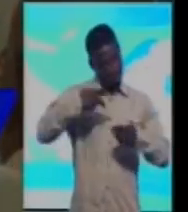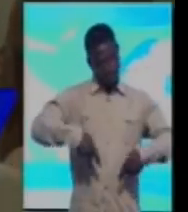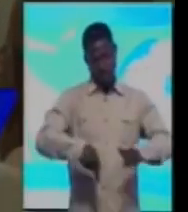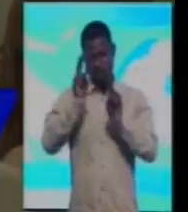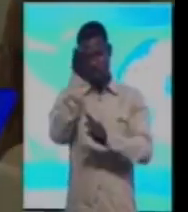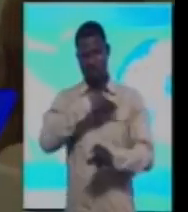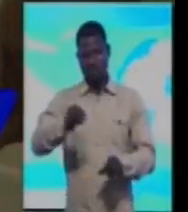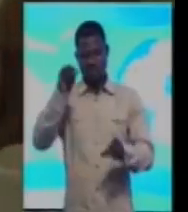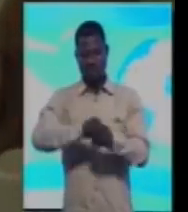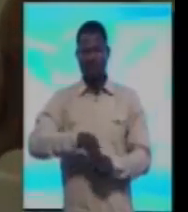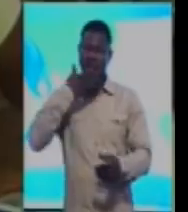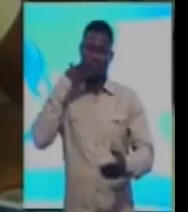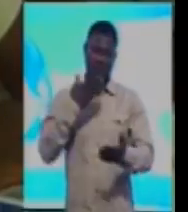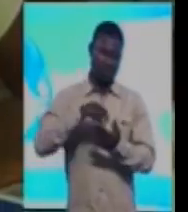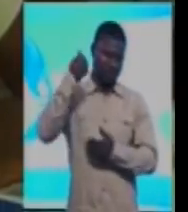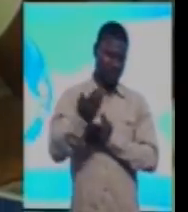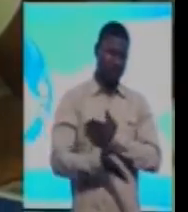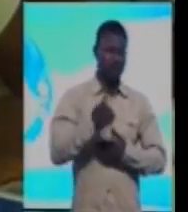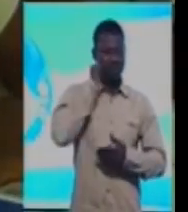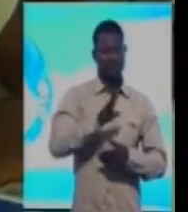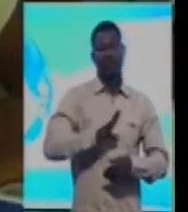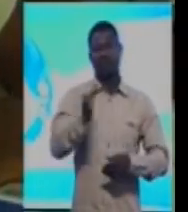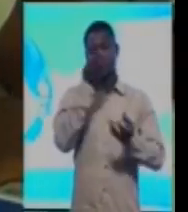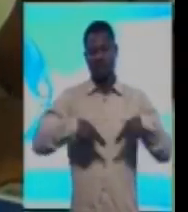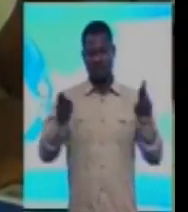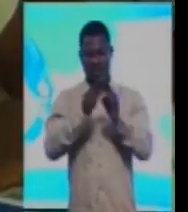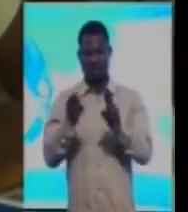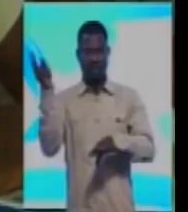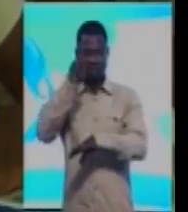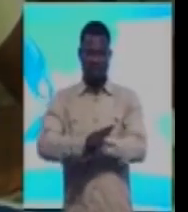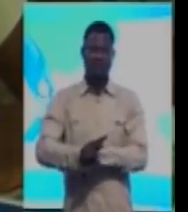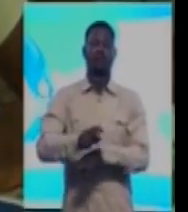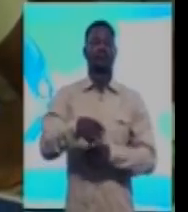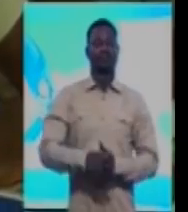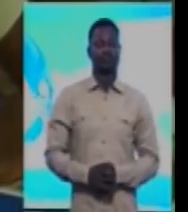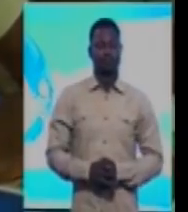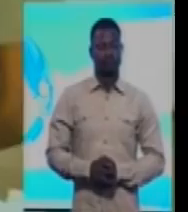participants de bien accueillir les femmes victimes de violences qui se présenteraient à eux.